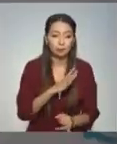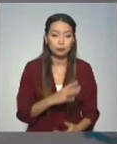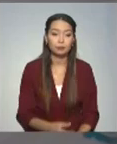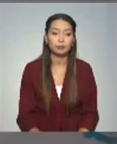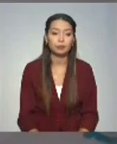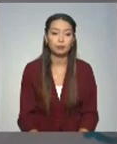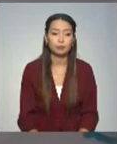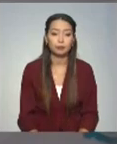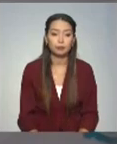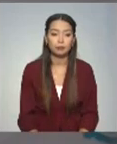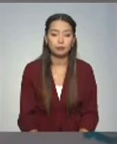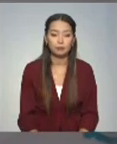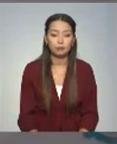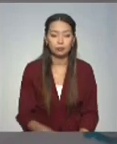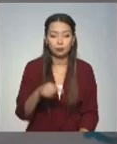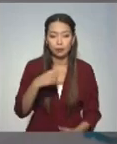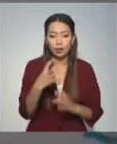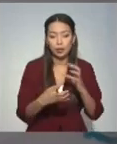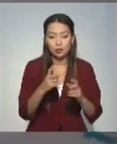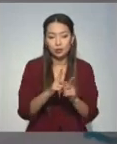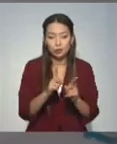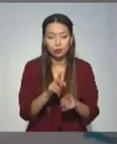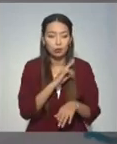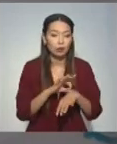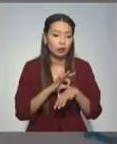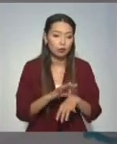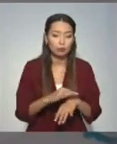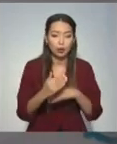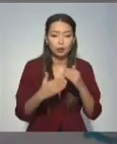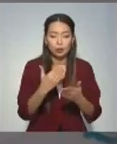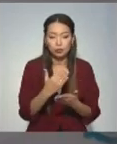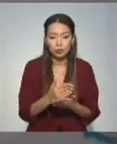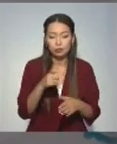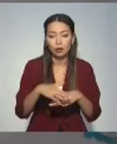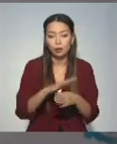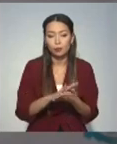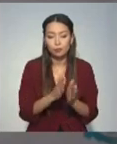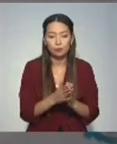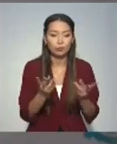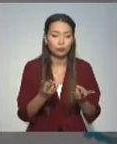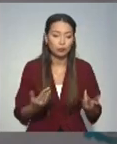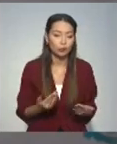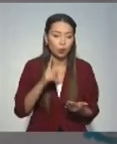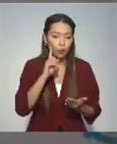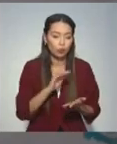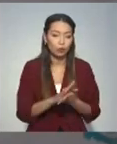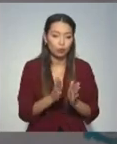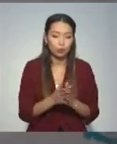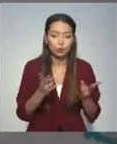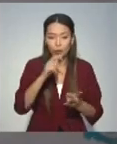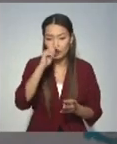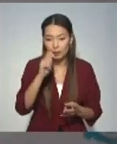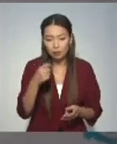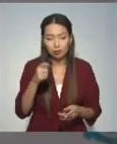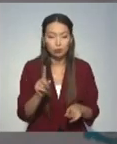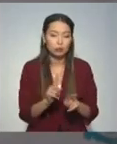достаточно богатым. Биыл халықаралық шаралар өте көп өтті. Қауіпті әрі тұрақсыз жағдайлардың болғанда атап өту керек. Украинадағы қақтығысты